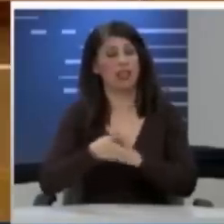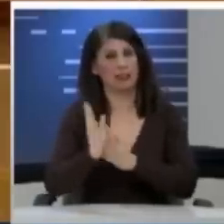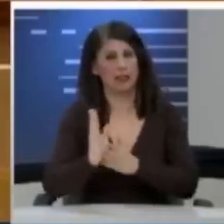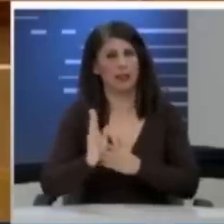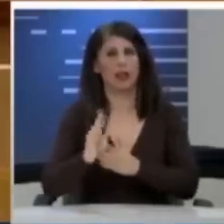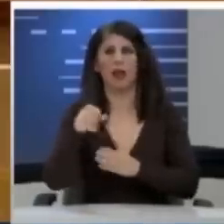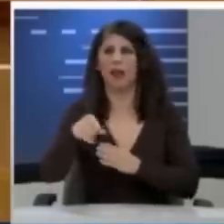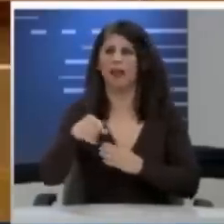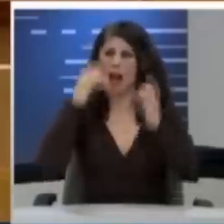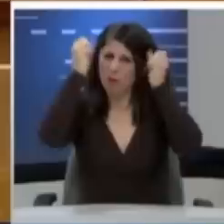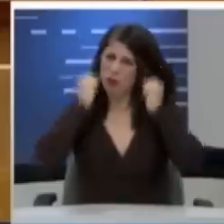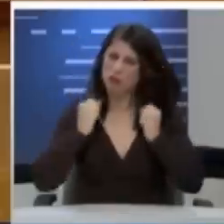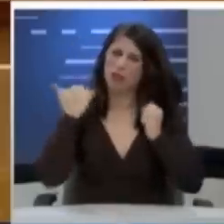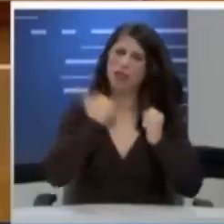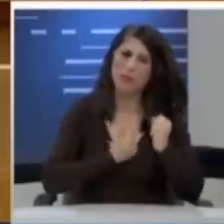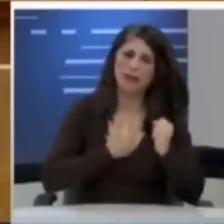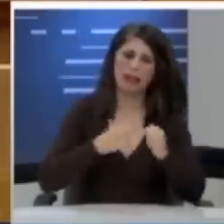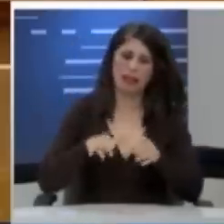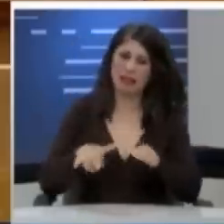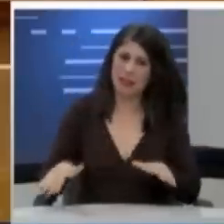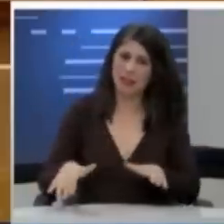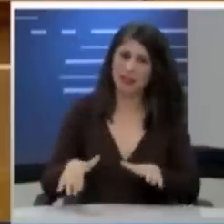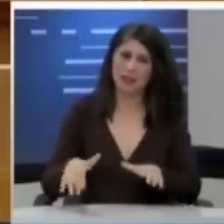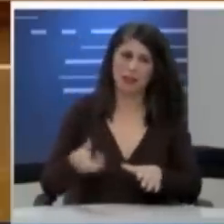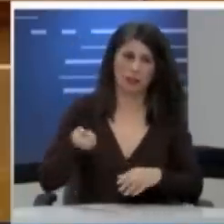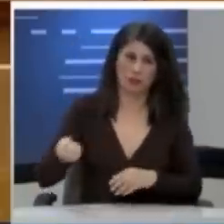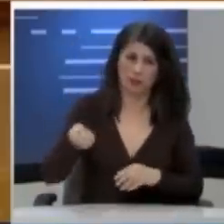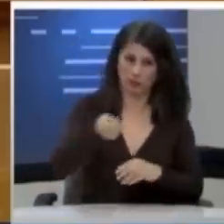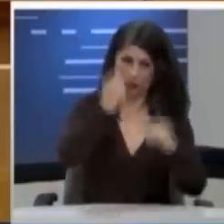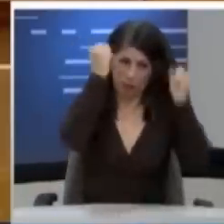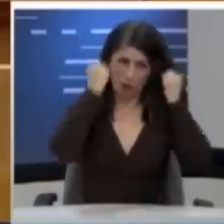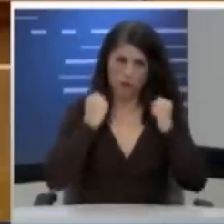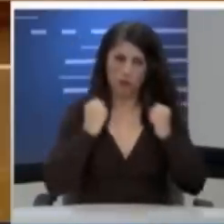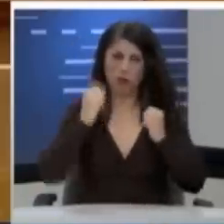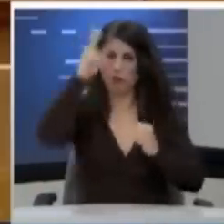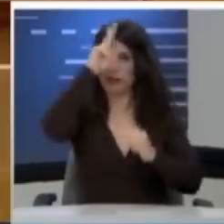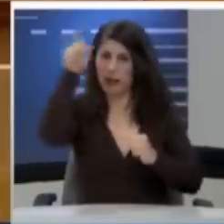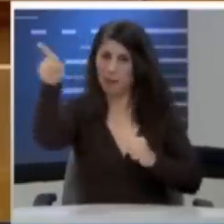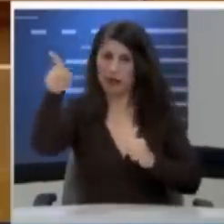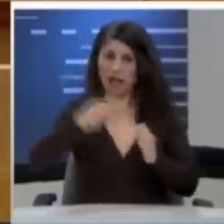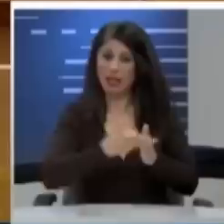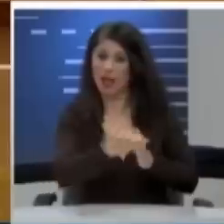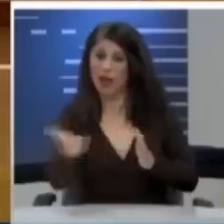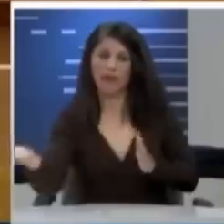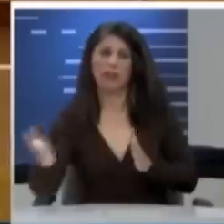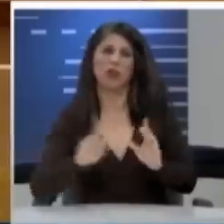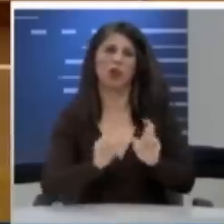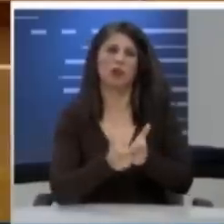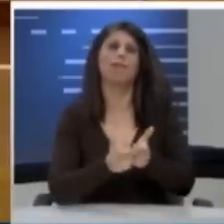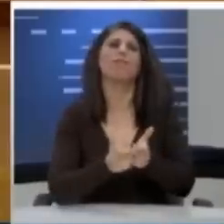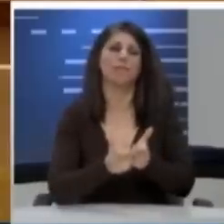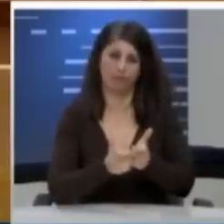τα θύματα και τους συγγενείς τους, οι οφειλές και οι αποζημιώσεις από τη Γερμανία προς αυτούς